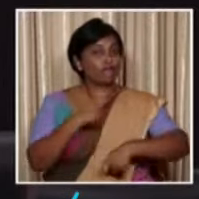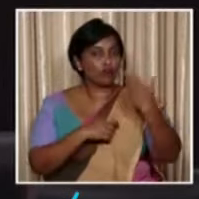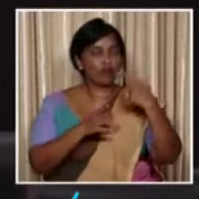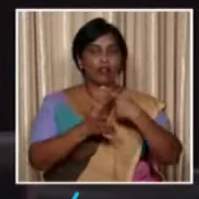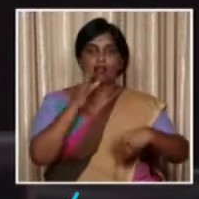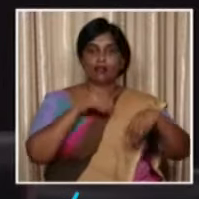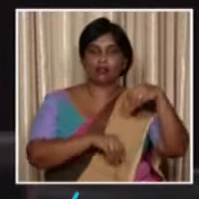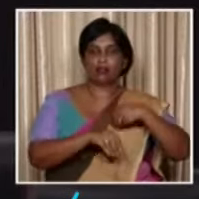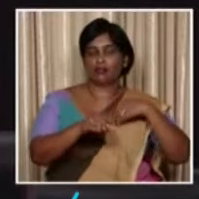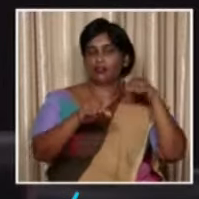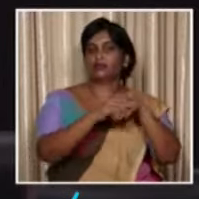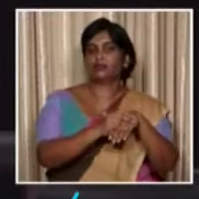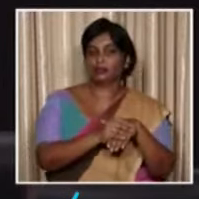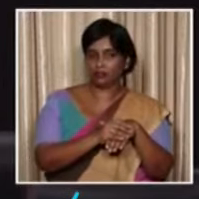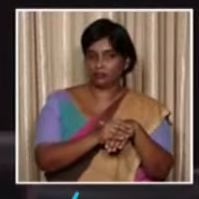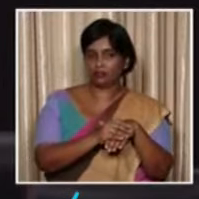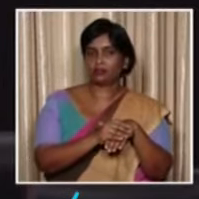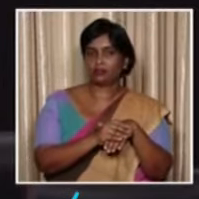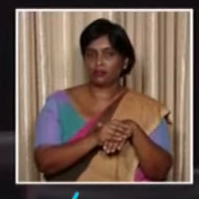नहीं करा